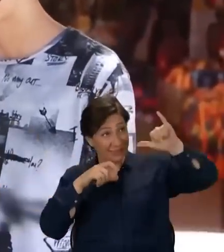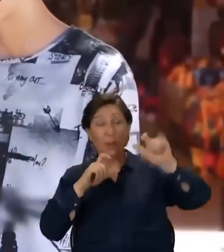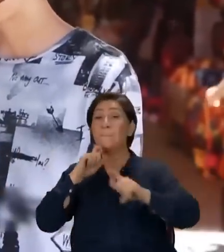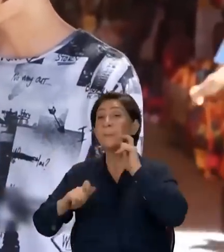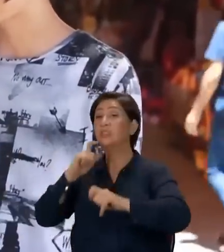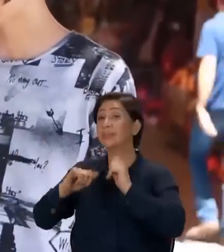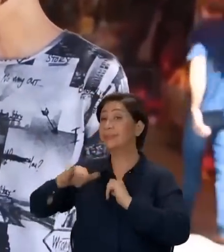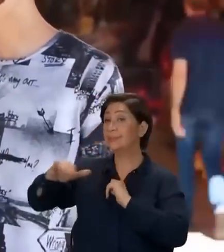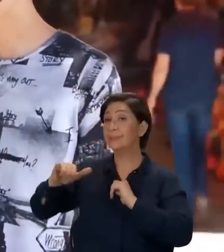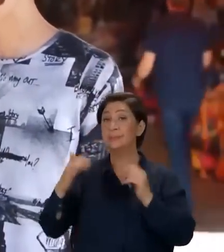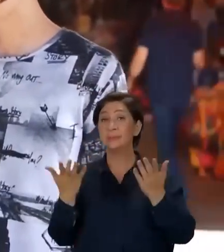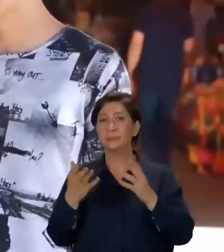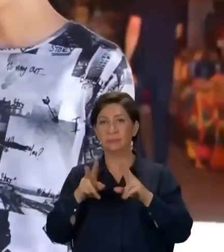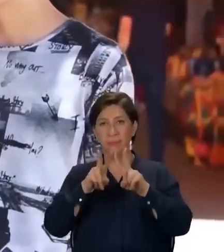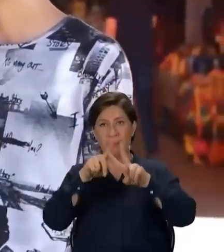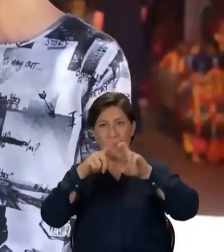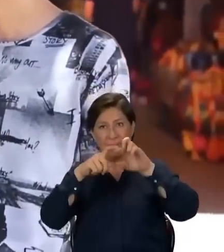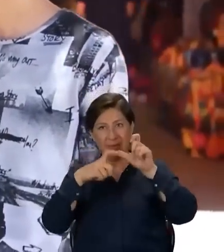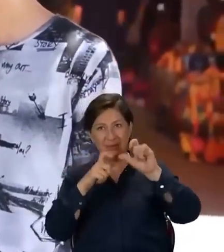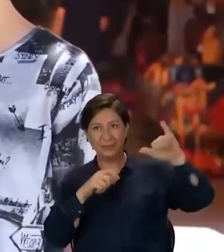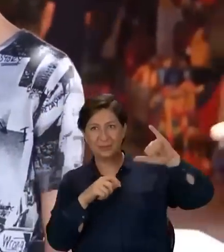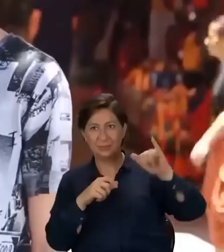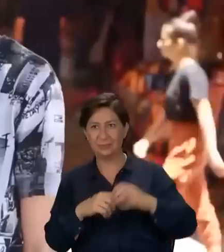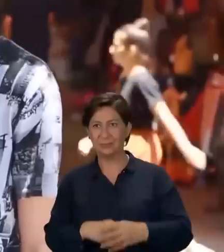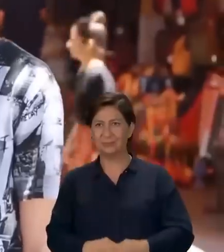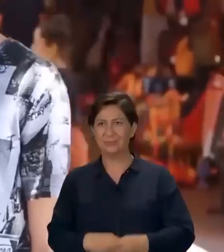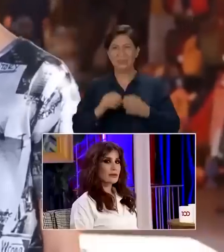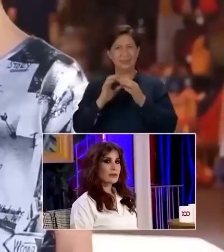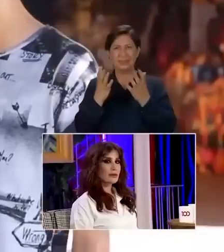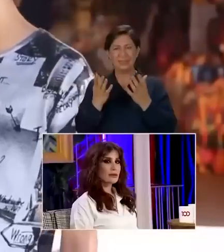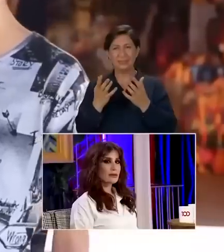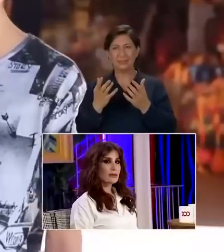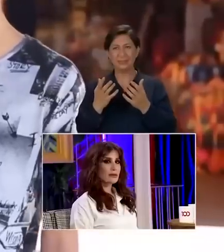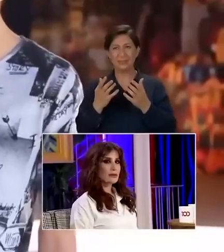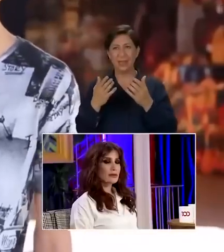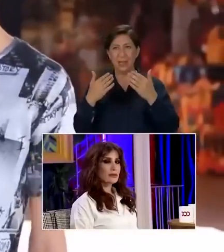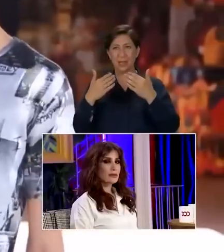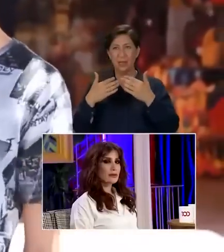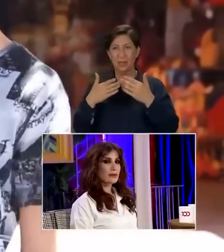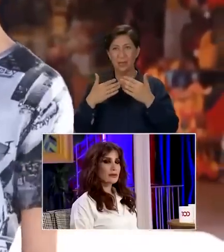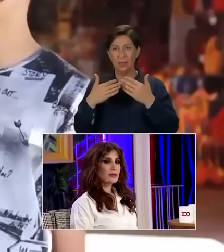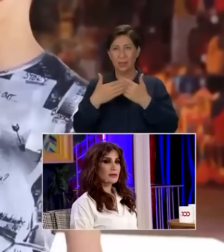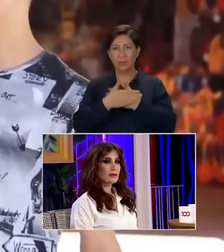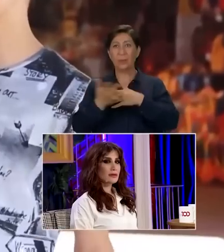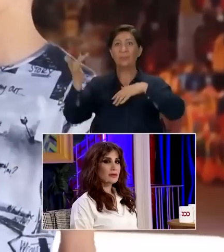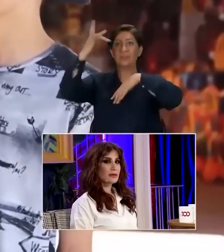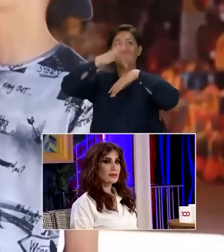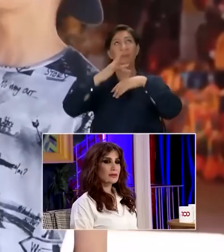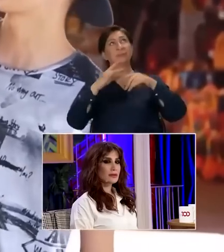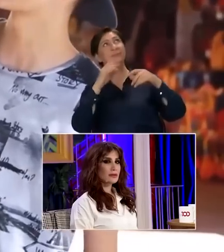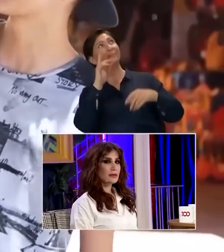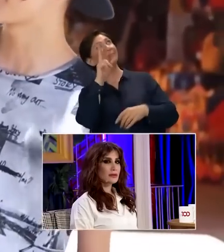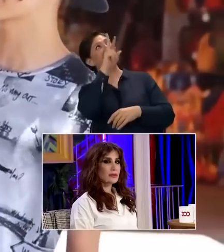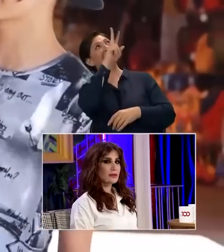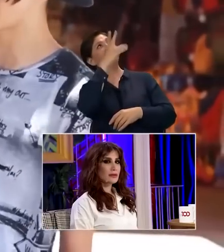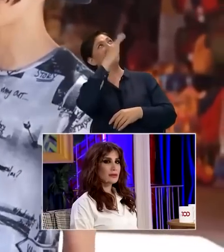daha yakın, Macaristan mı daha yakın? Mars. Mars. Neden? Hani akşamleyin dama çıktığımda